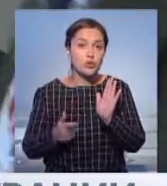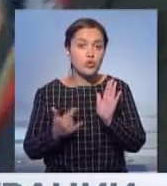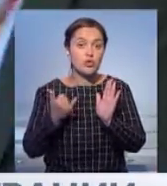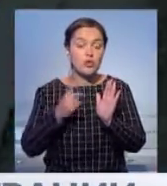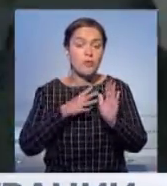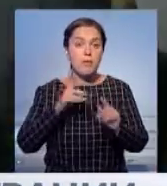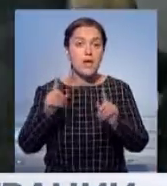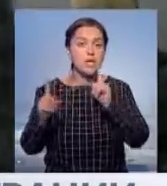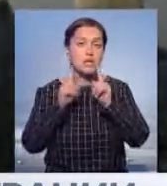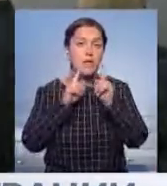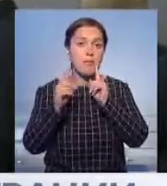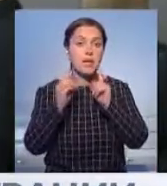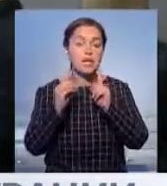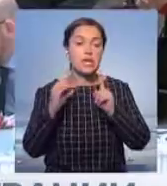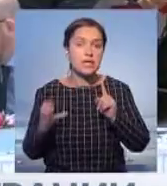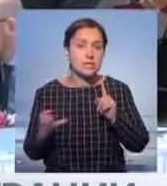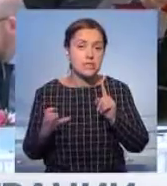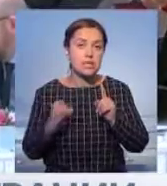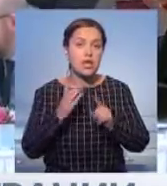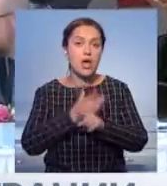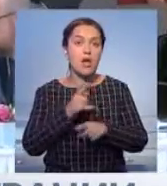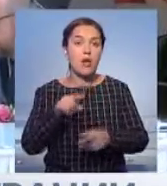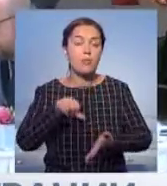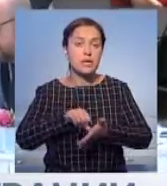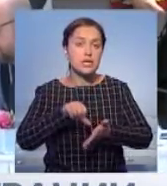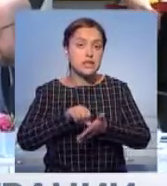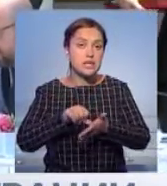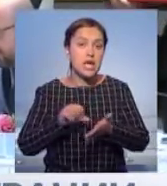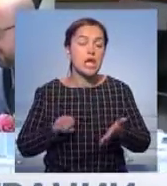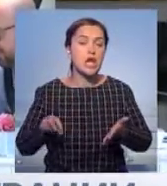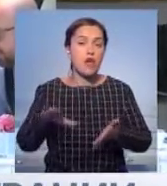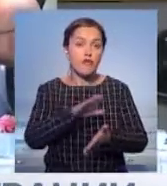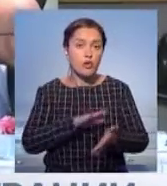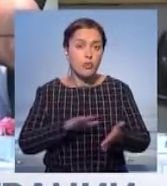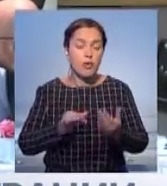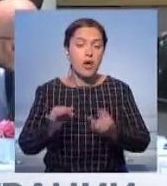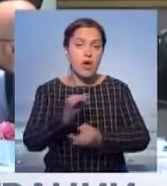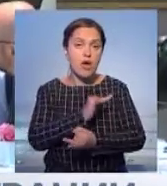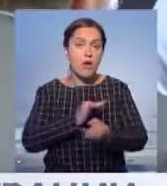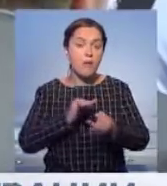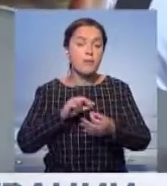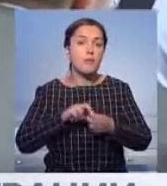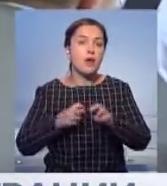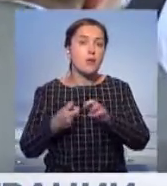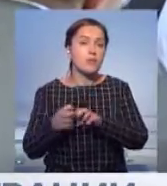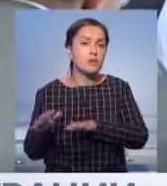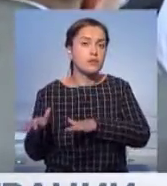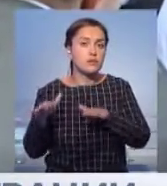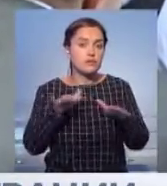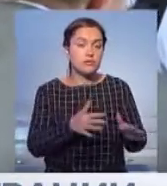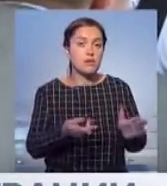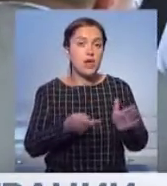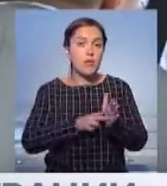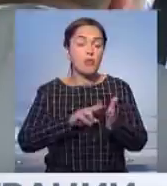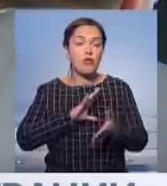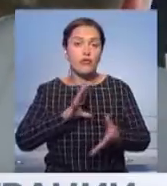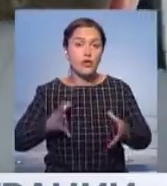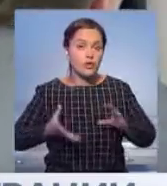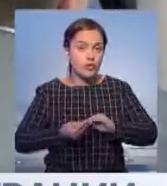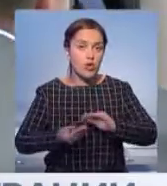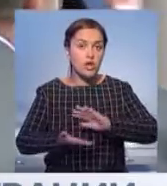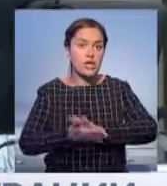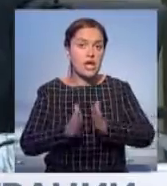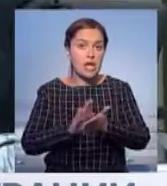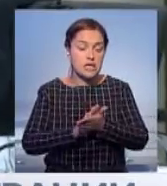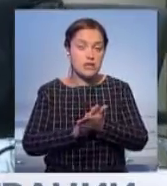прошел очередной саммит ЕС. Главным образом представители Старого Света обсуждали проблему наплыва нелегалов. В итоге лидеры страны договорились создать